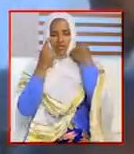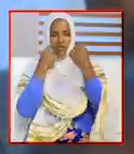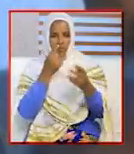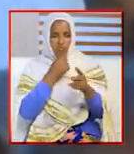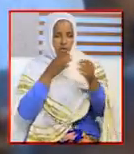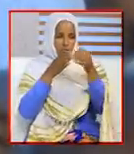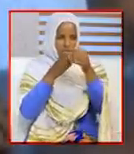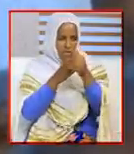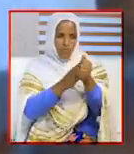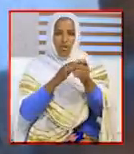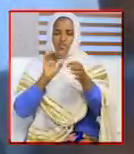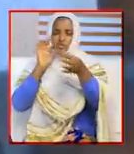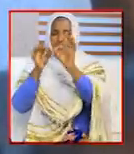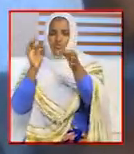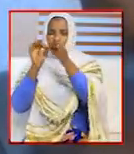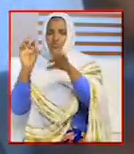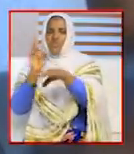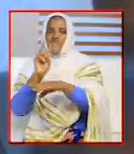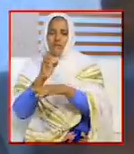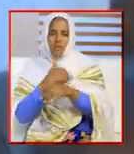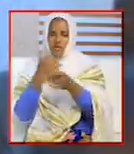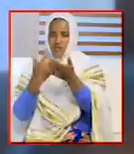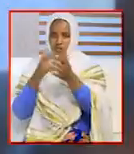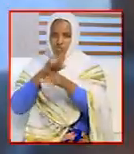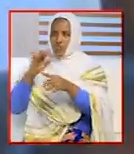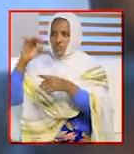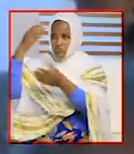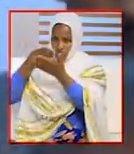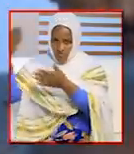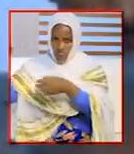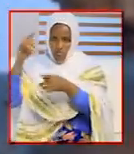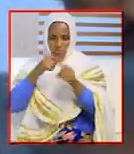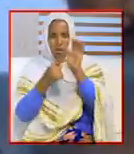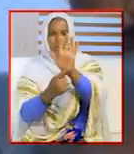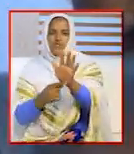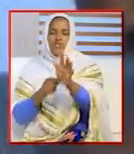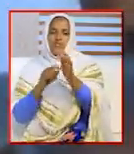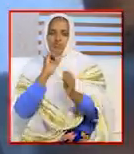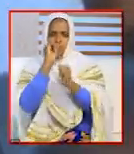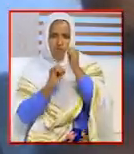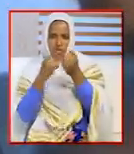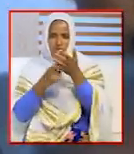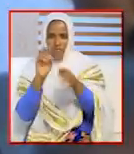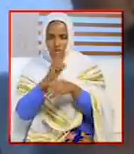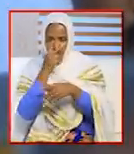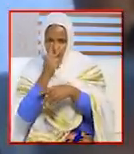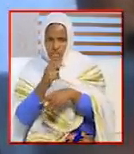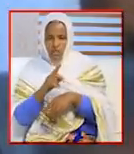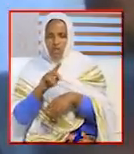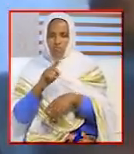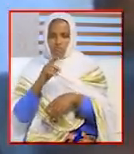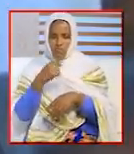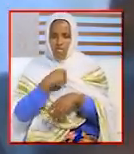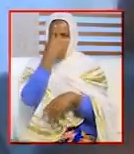እምባ መሪባ፣ እንዲህ የተተረጎሙ ፊልሞች አሉ። እነሱን ለማሳየት ጥረት አደረግኩ። ያን ፊልም በማየቱ